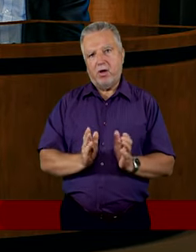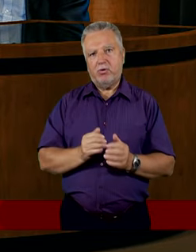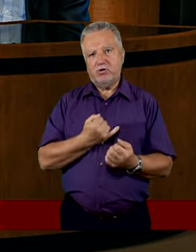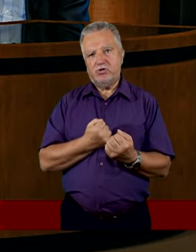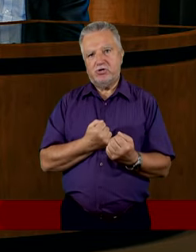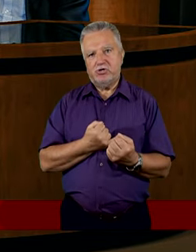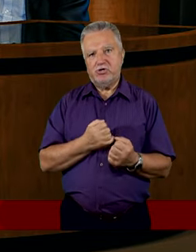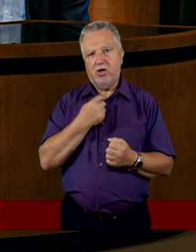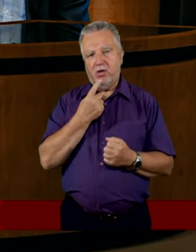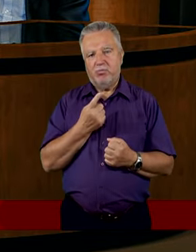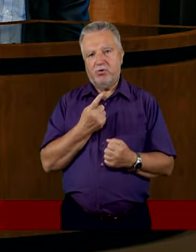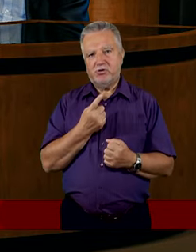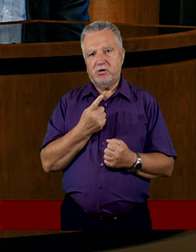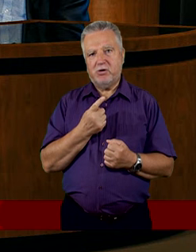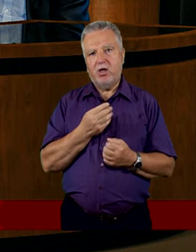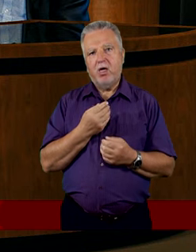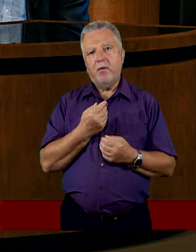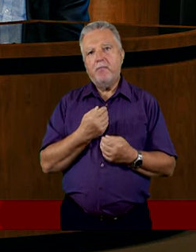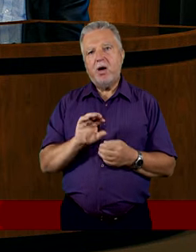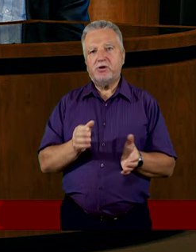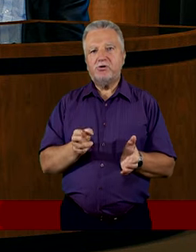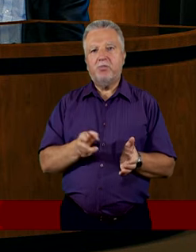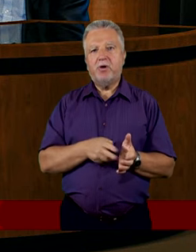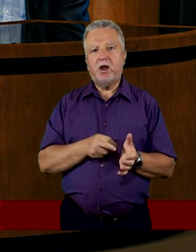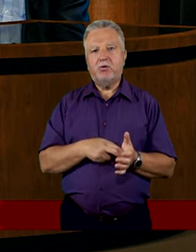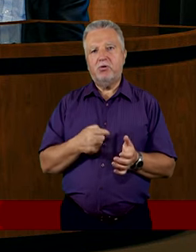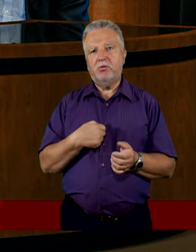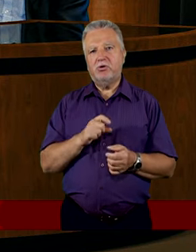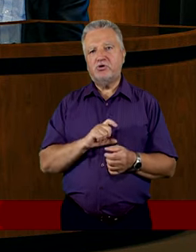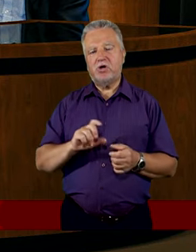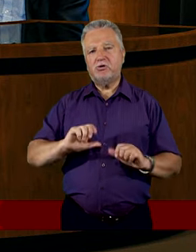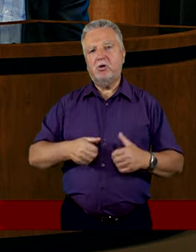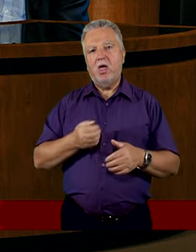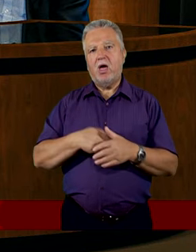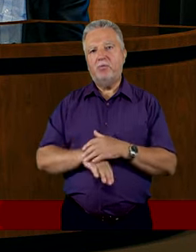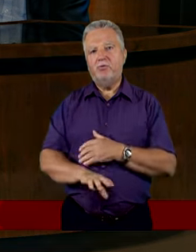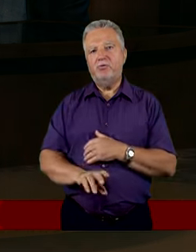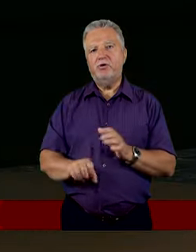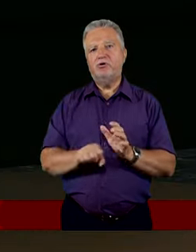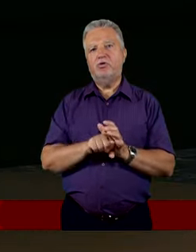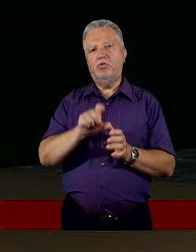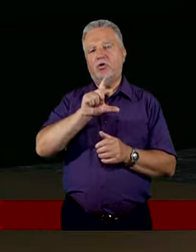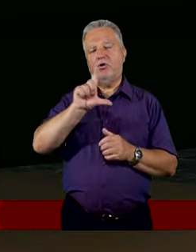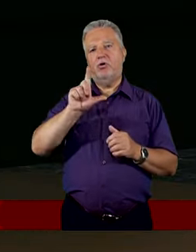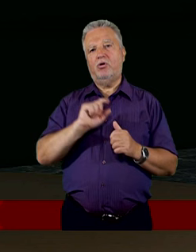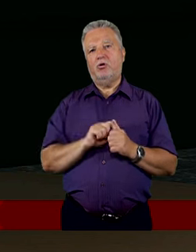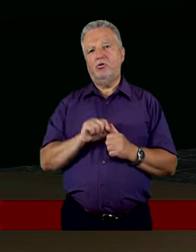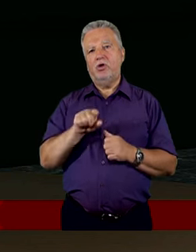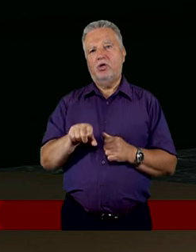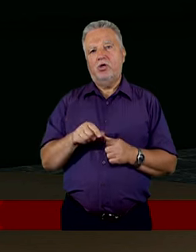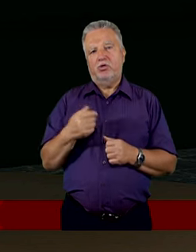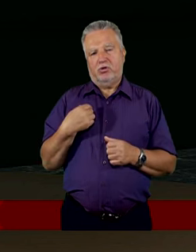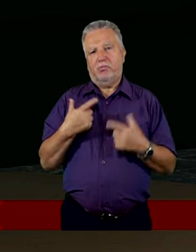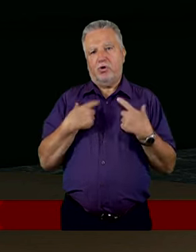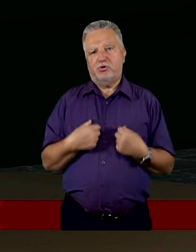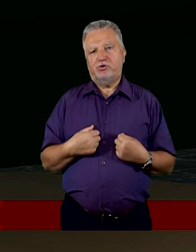dzieci, mówi, że tak bardzo jej brakuje tego czasu, żeby wyjść na zewnątrz do ludzi, bo to była taka